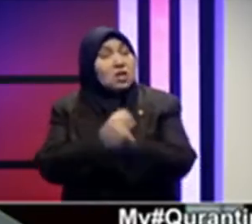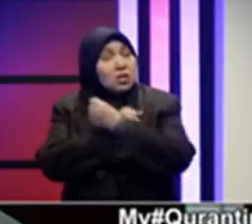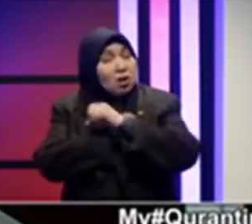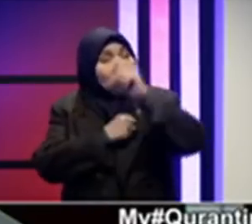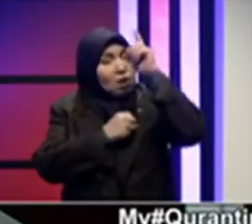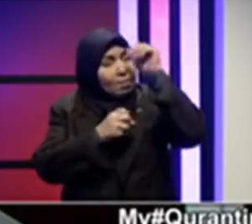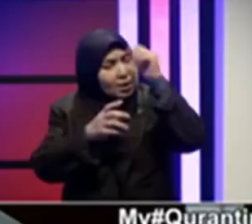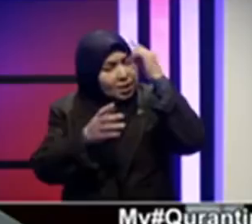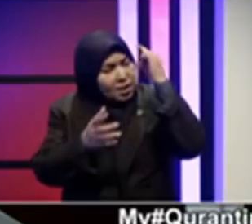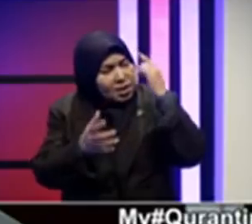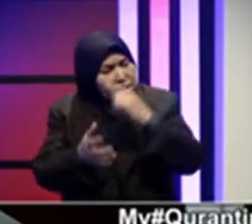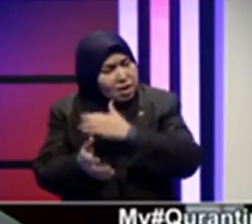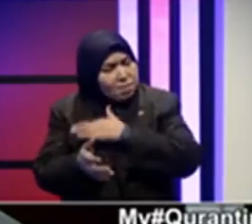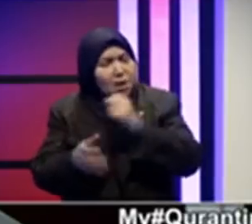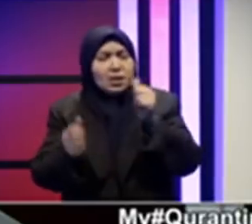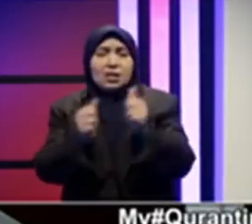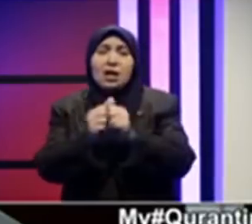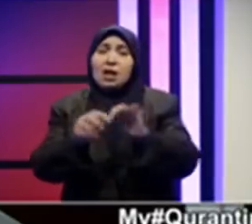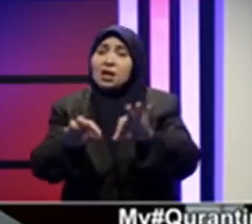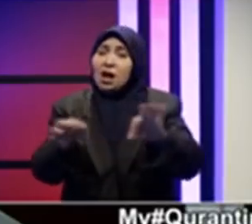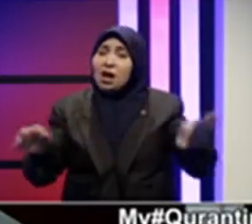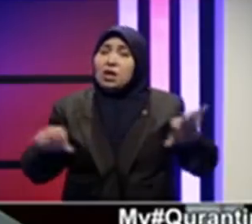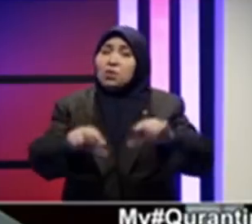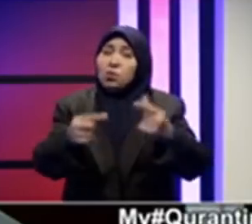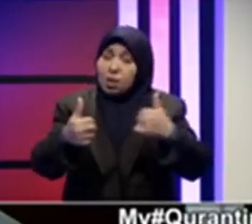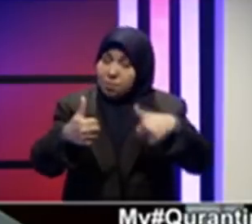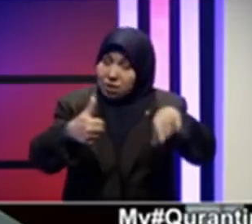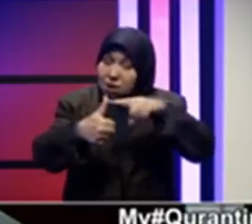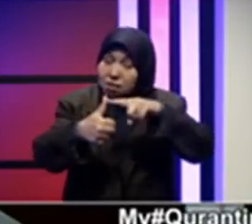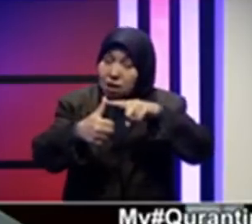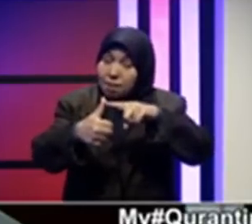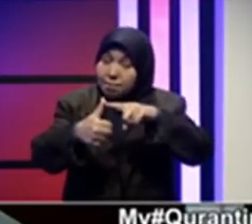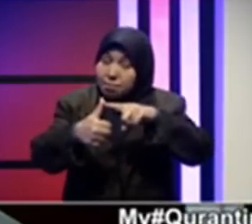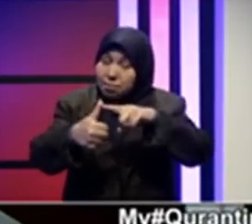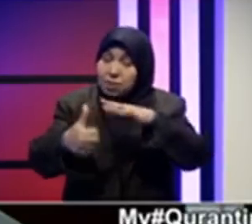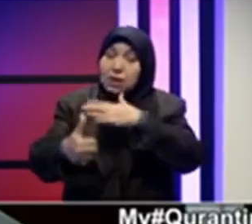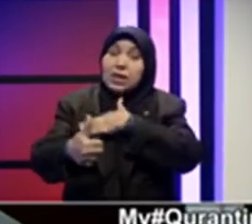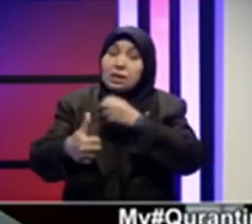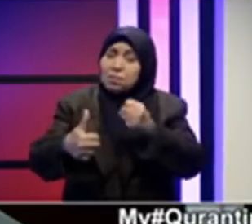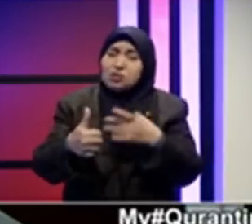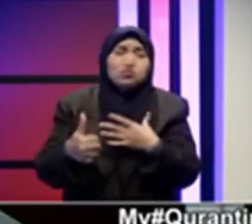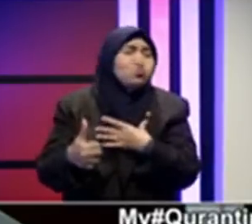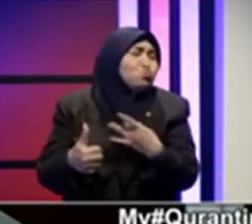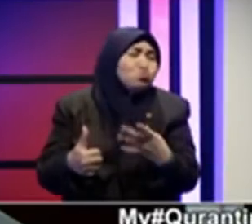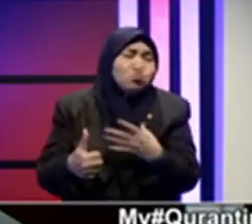wa kanu muslimin. Dua perkara ya, satu beriman pada ayat-ayat kami, suka sangat